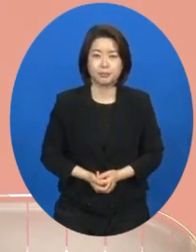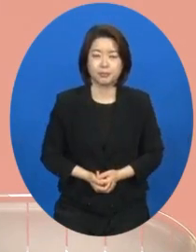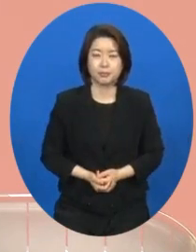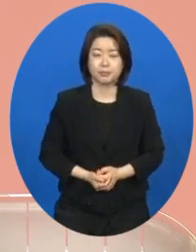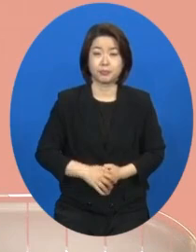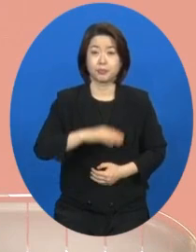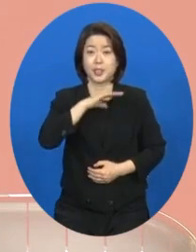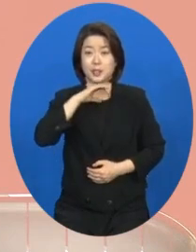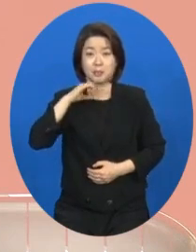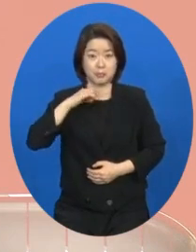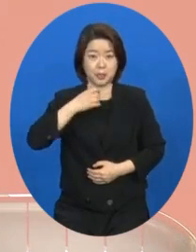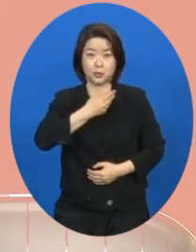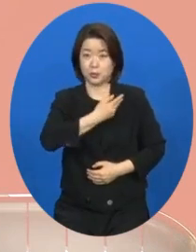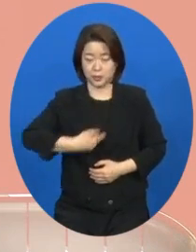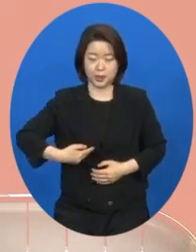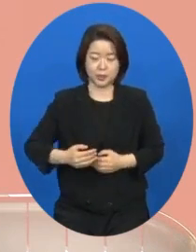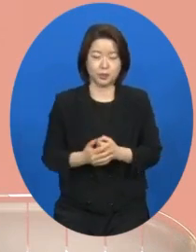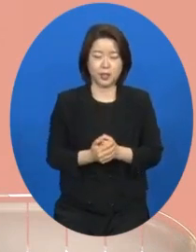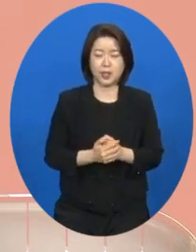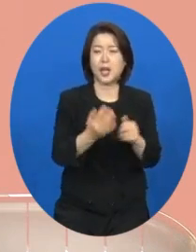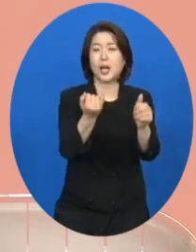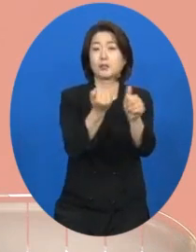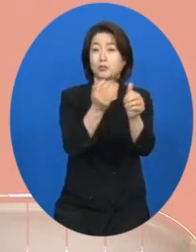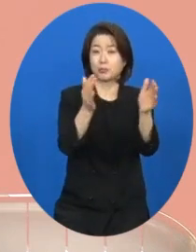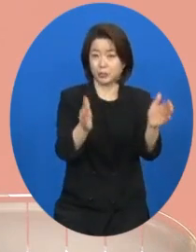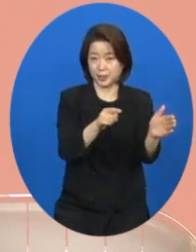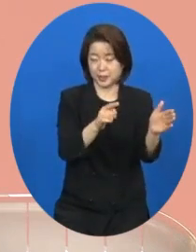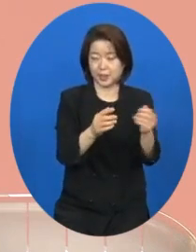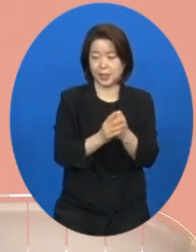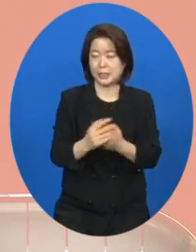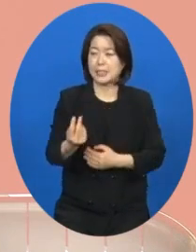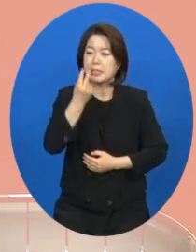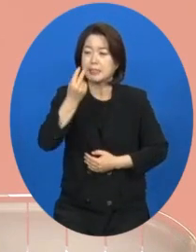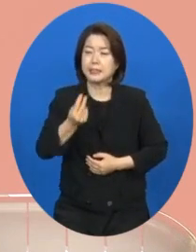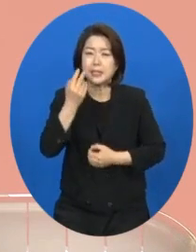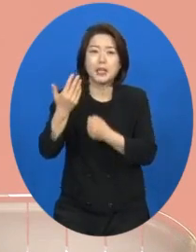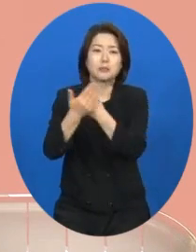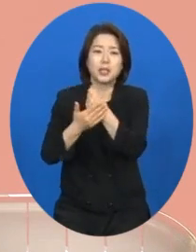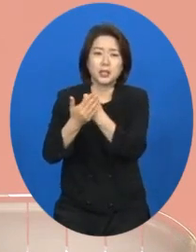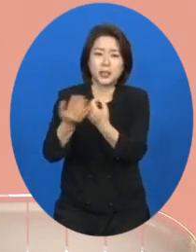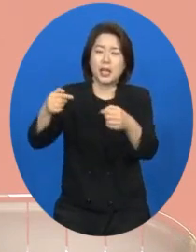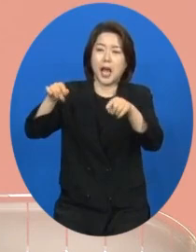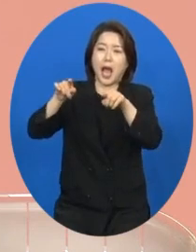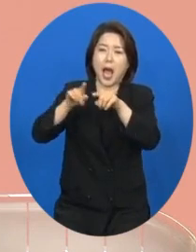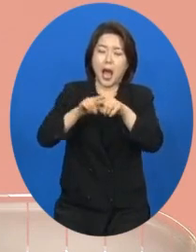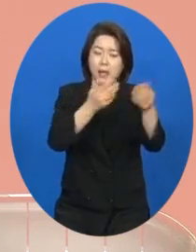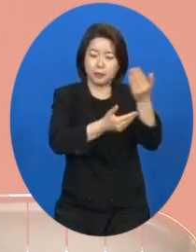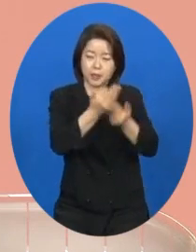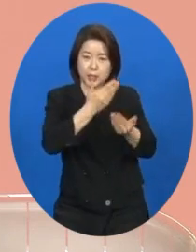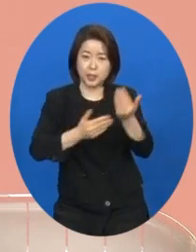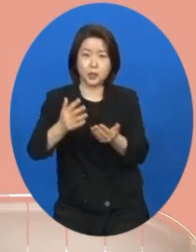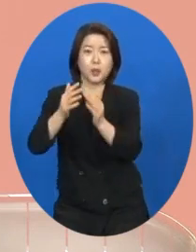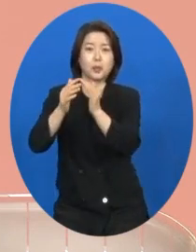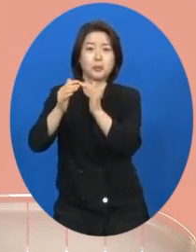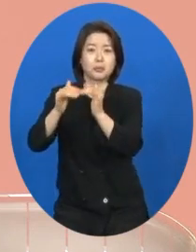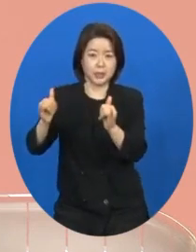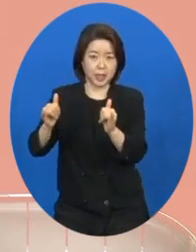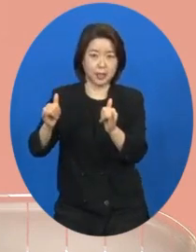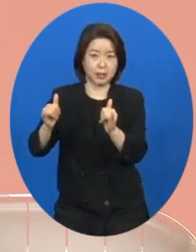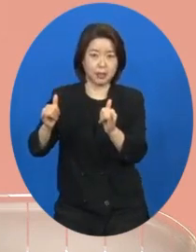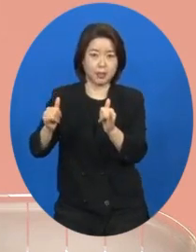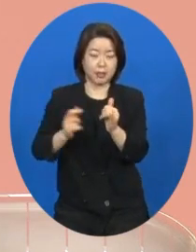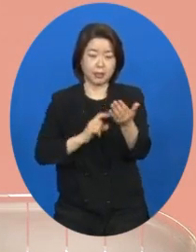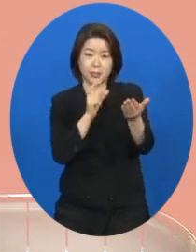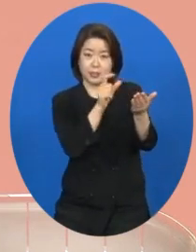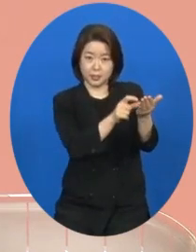베드로 사도가 부부 사이를 생명의 은혜를 함께 이어받을 자,